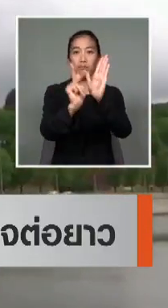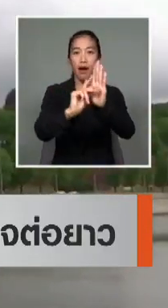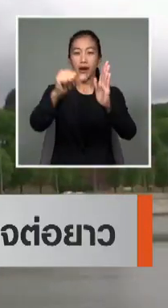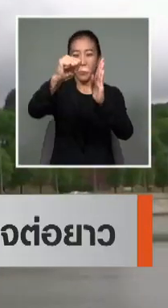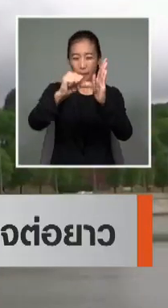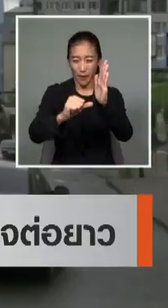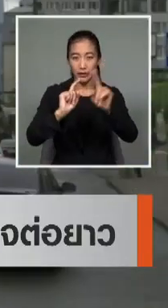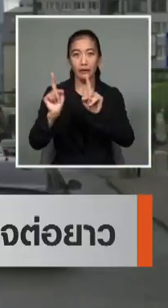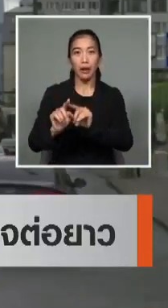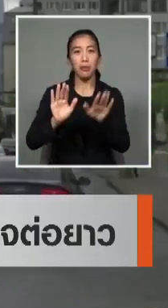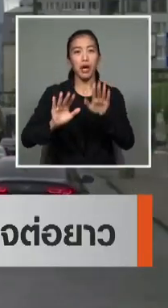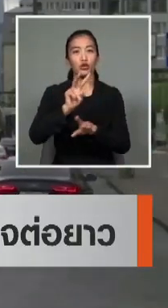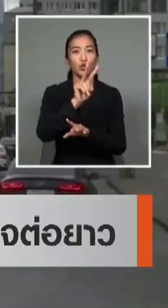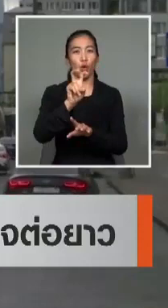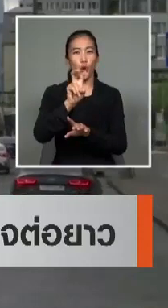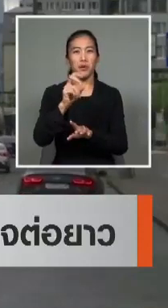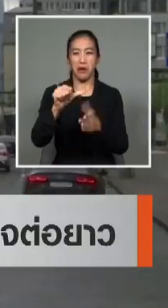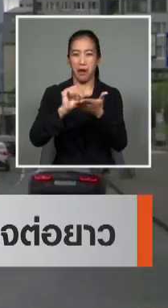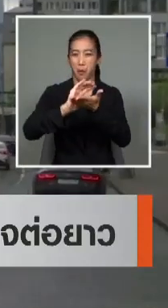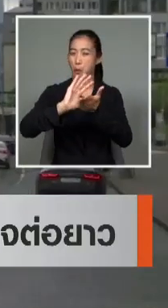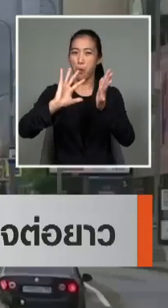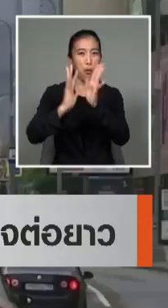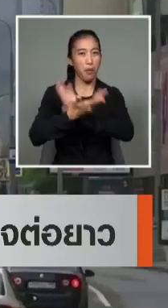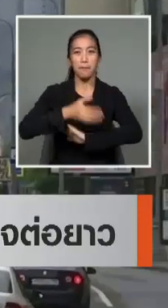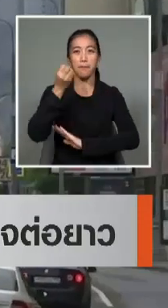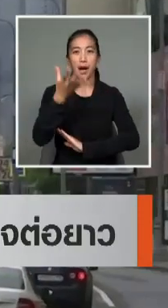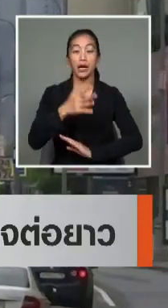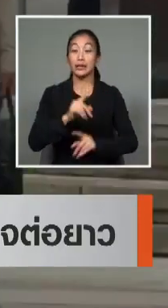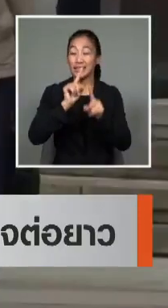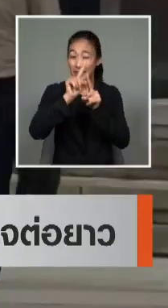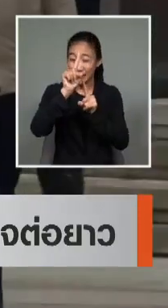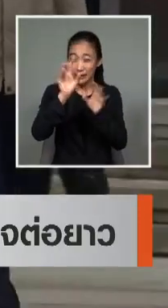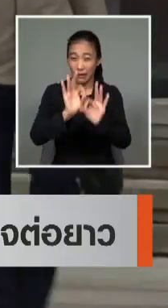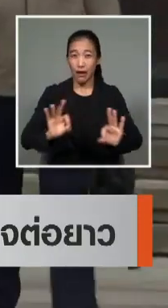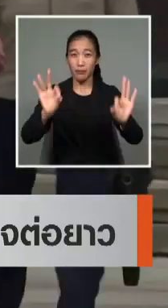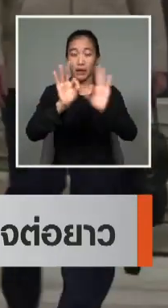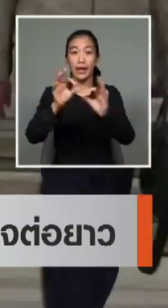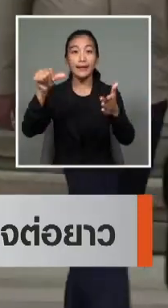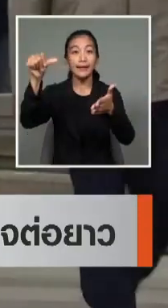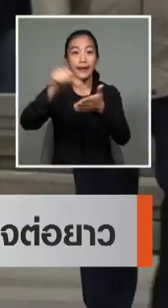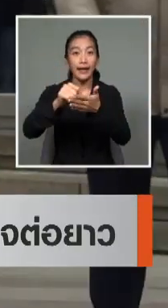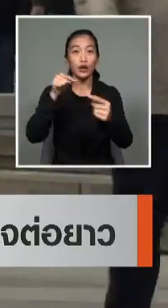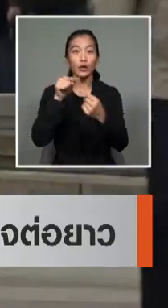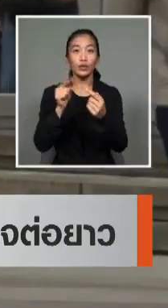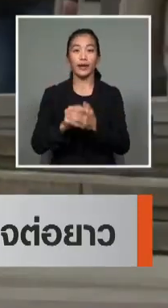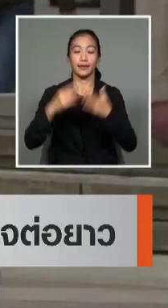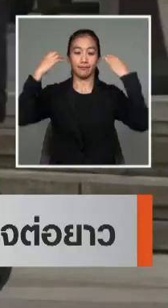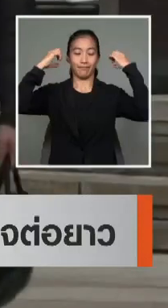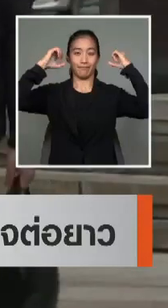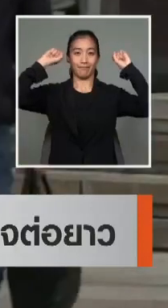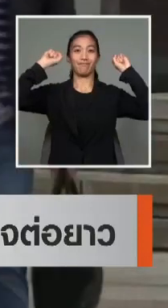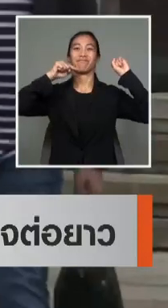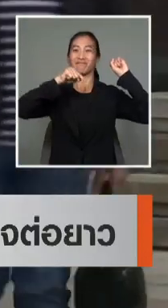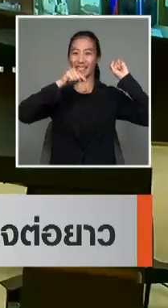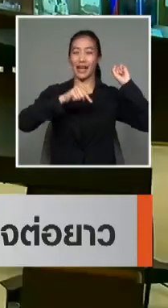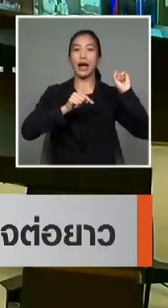แก้ครั้งใหญ่ด้วยหนึ่งในจุดสำคัญเลยนะคะก็คือการแก้ที่ทำให้นายปูตินนั้นอยู่ในสถานะที่สบายใจได้เลยค่ะว่าจะ